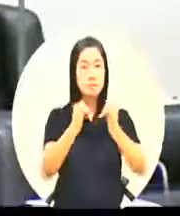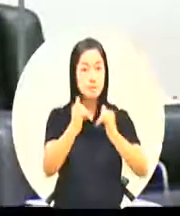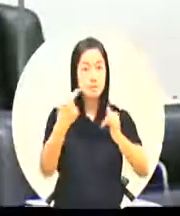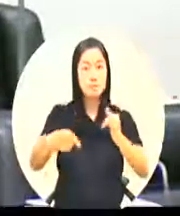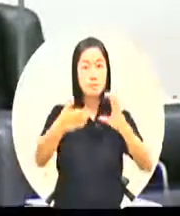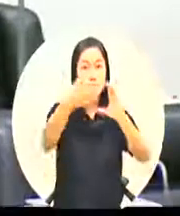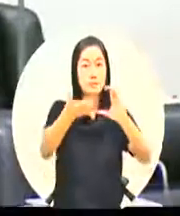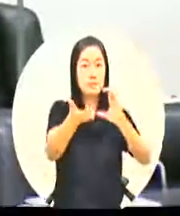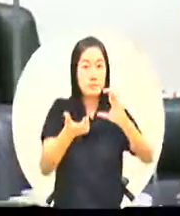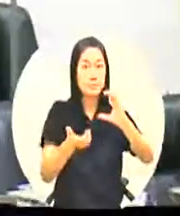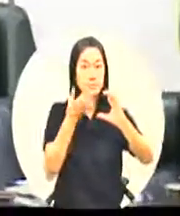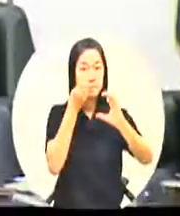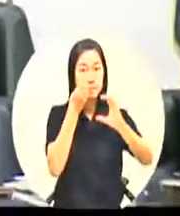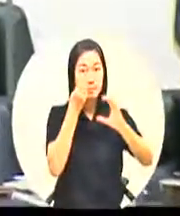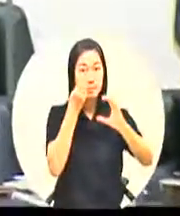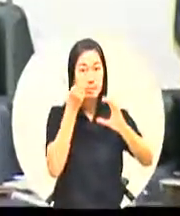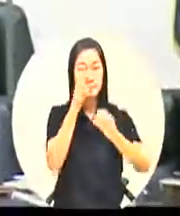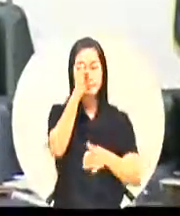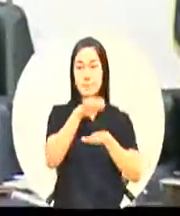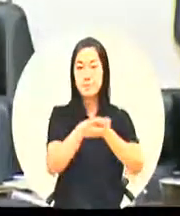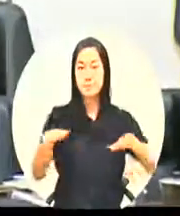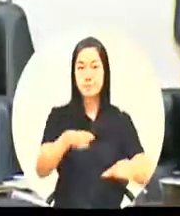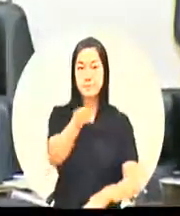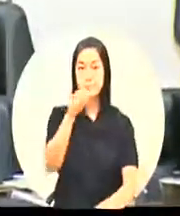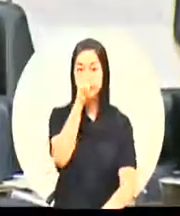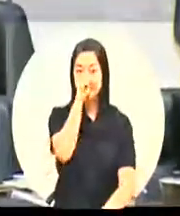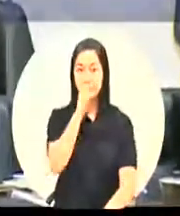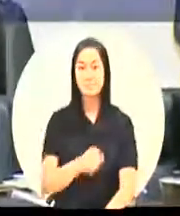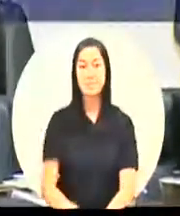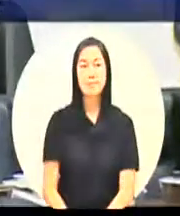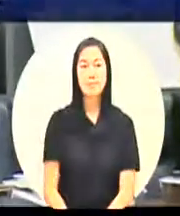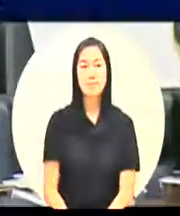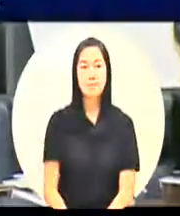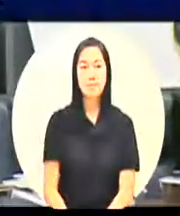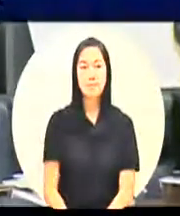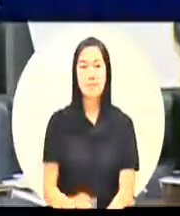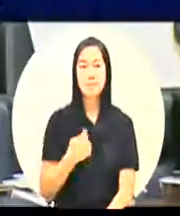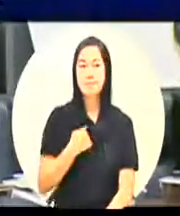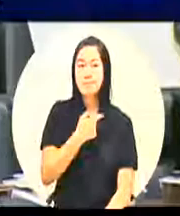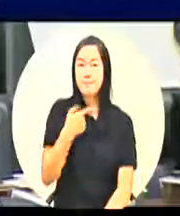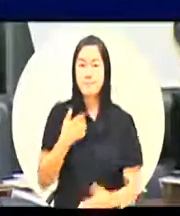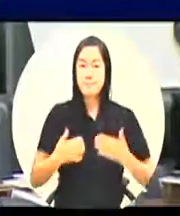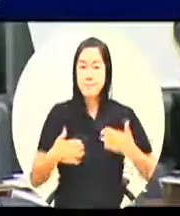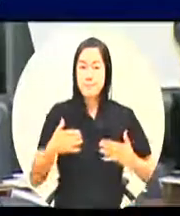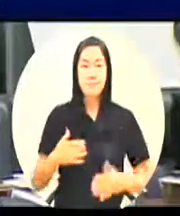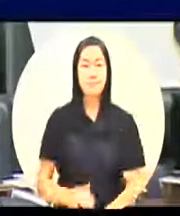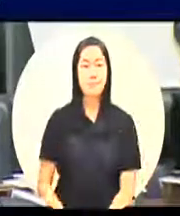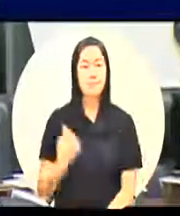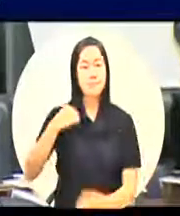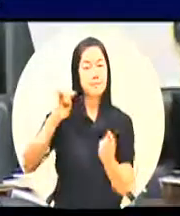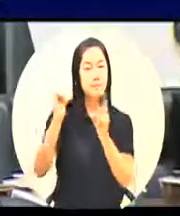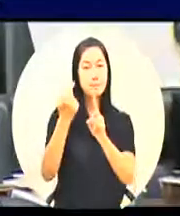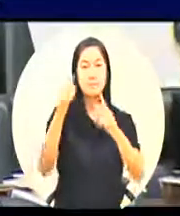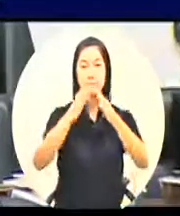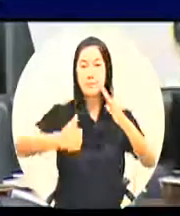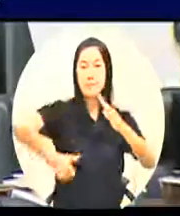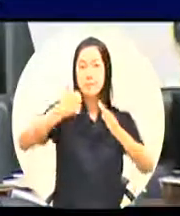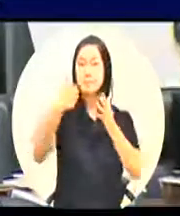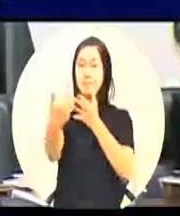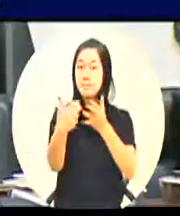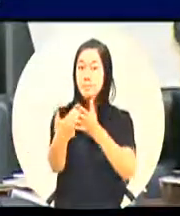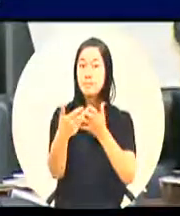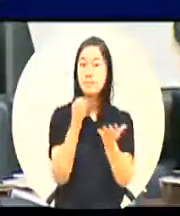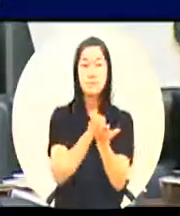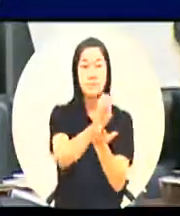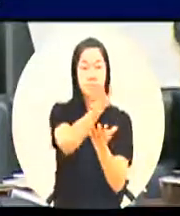前的朋友，大家午安，大家好。我想很高兴啊，每次市长的施政报告执行，个人